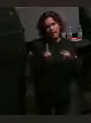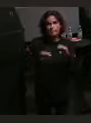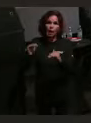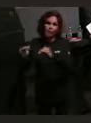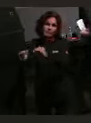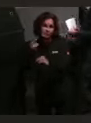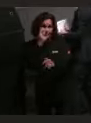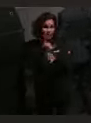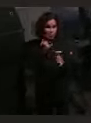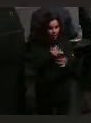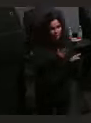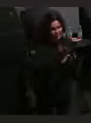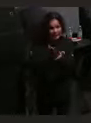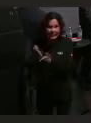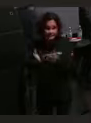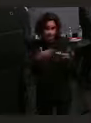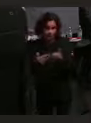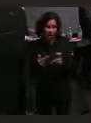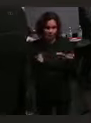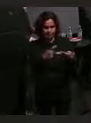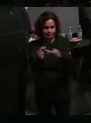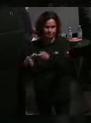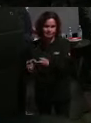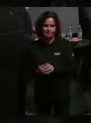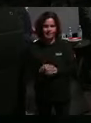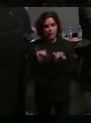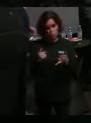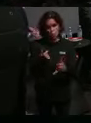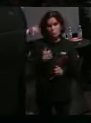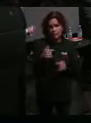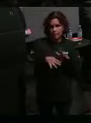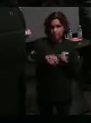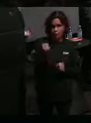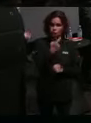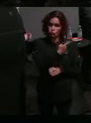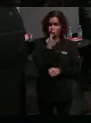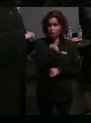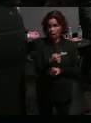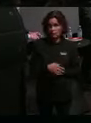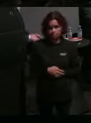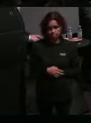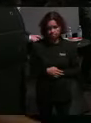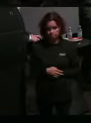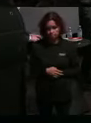tilhører. Ja, og jeg kan jo plukke opp tråden fra det du sier her, Sten, og så